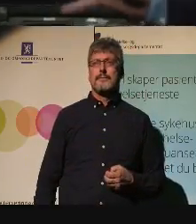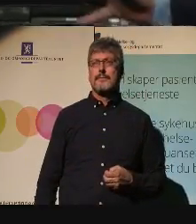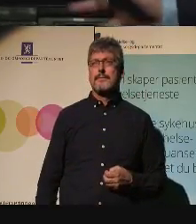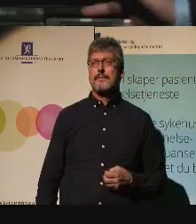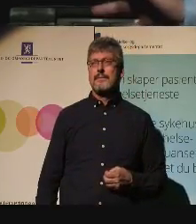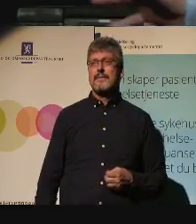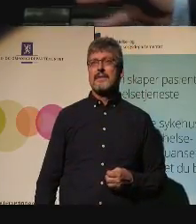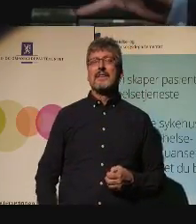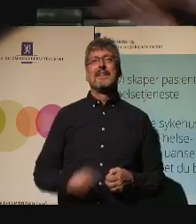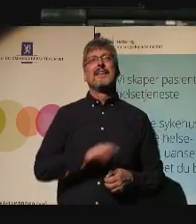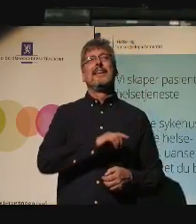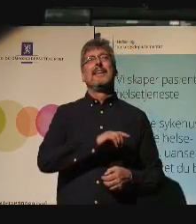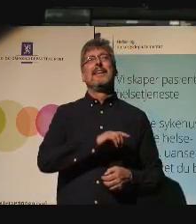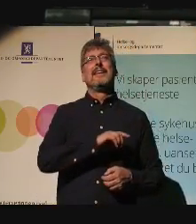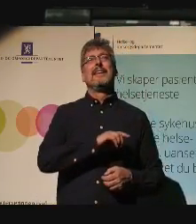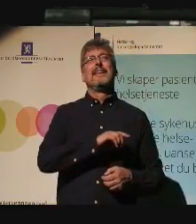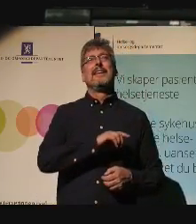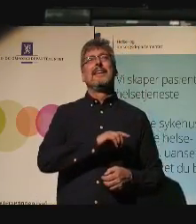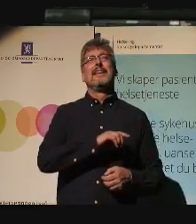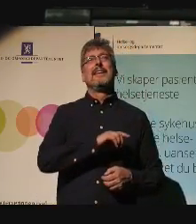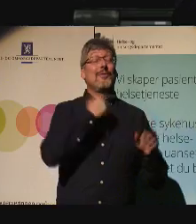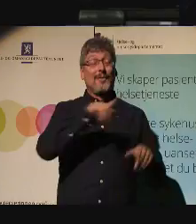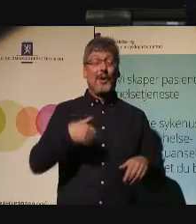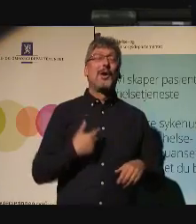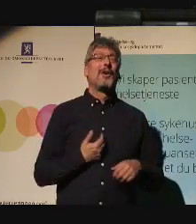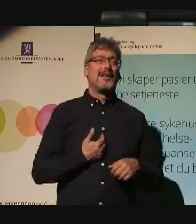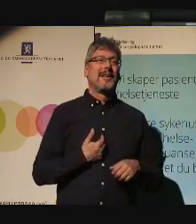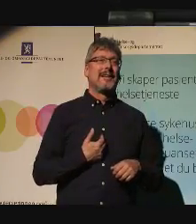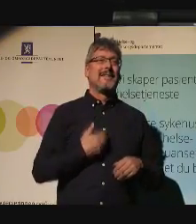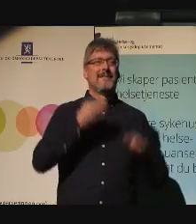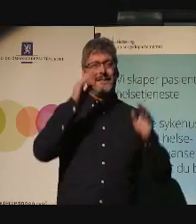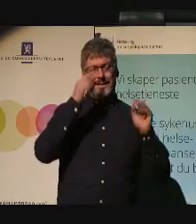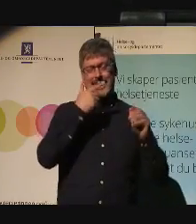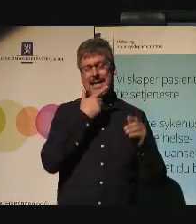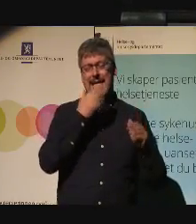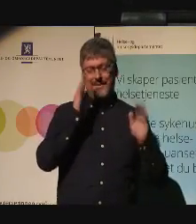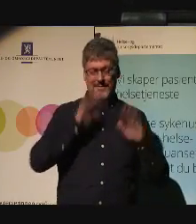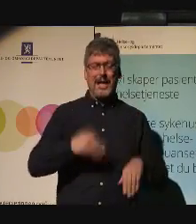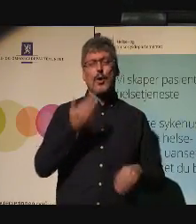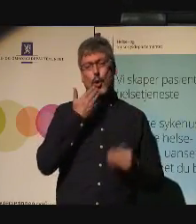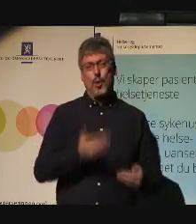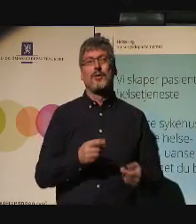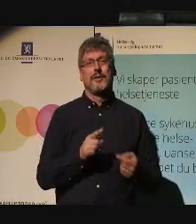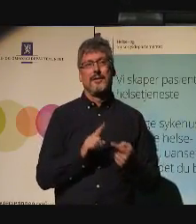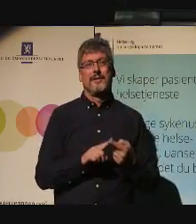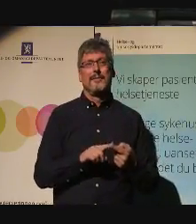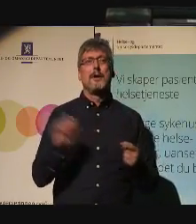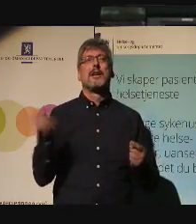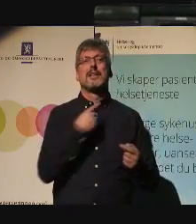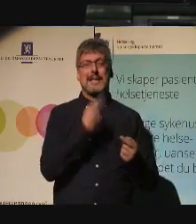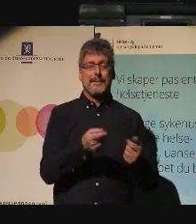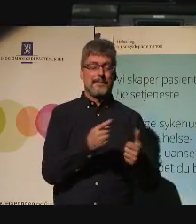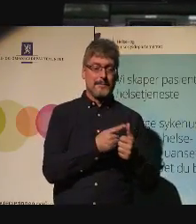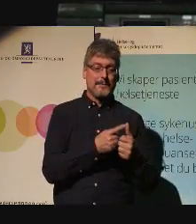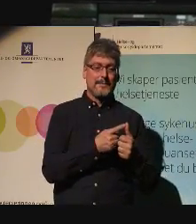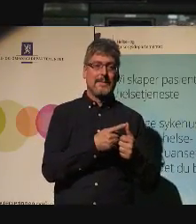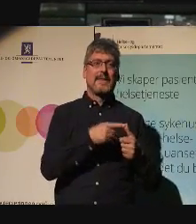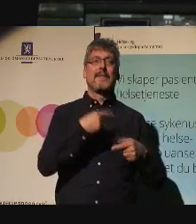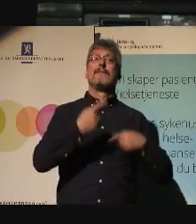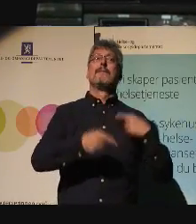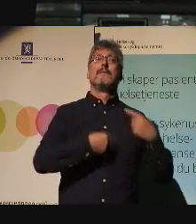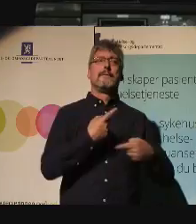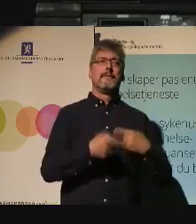Vi kjenner godt helseutfordringen vår. Jeg vil bare raskt nevne den. Vi har fremdeles en